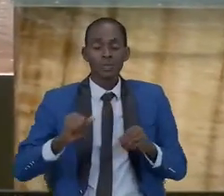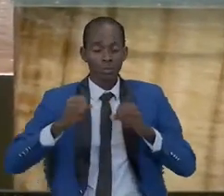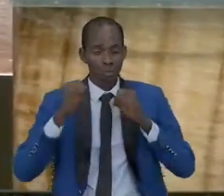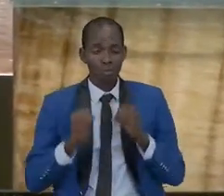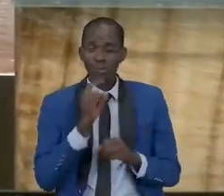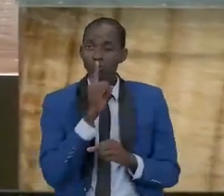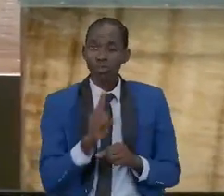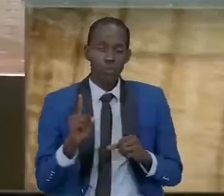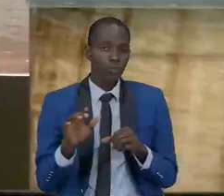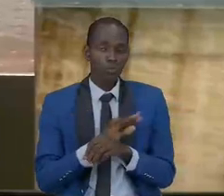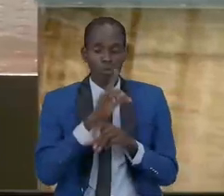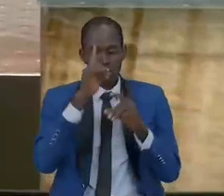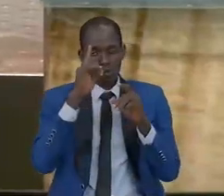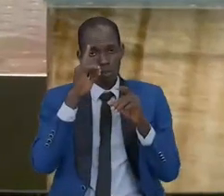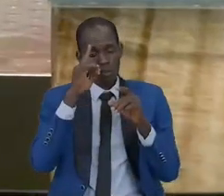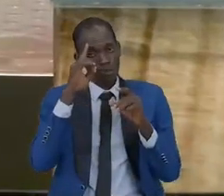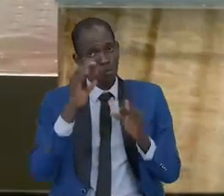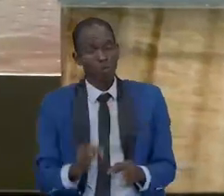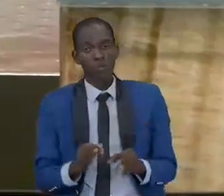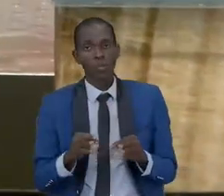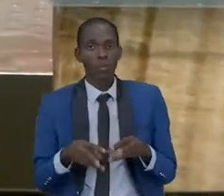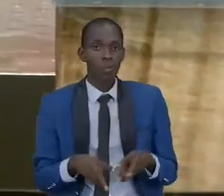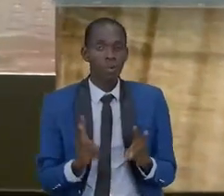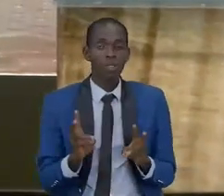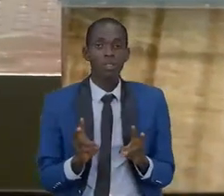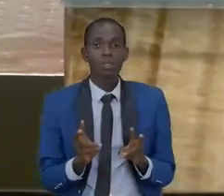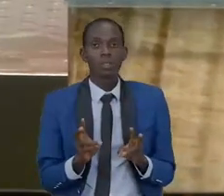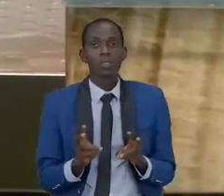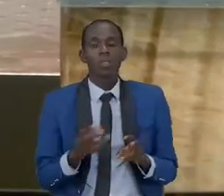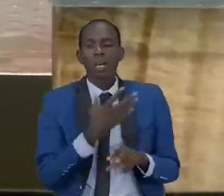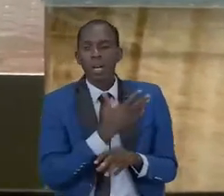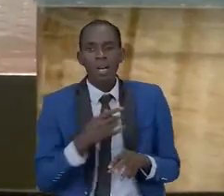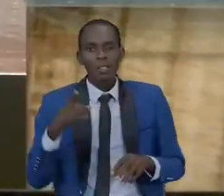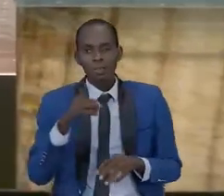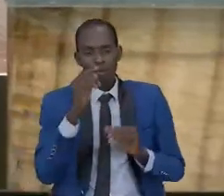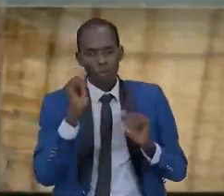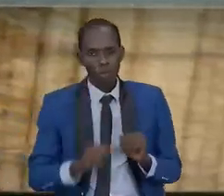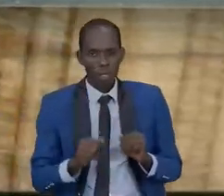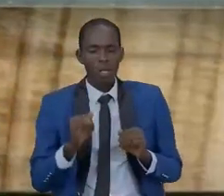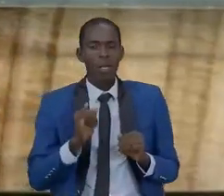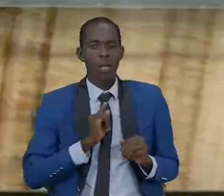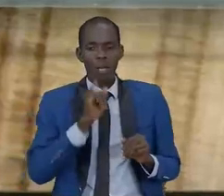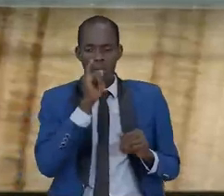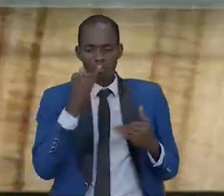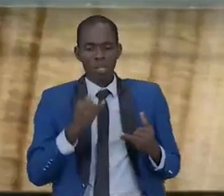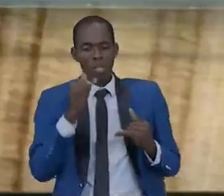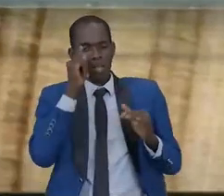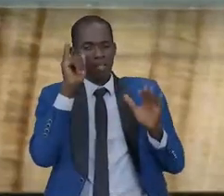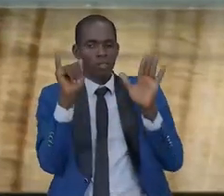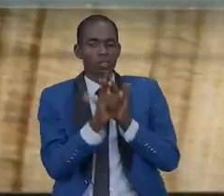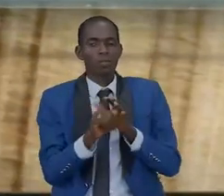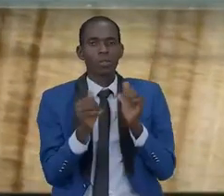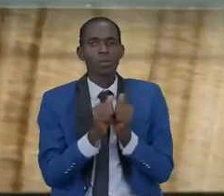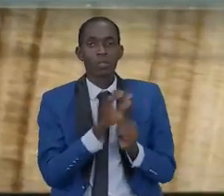définie pour une expérience définie que vous êtes identifié avec Christophe vous pouvez